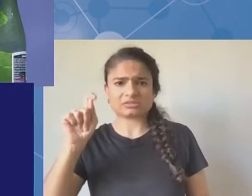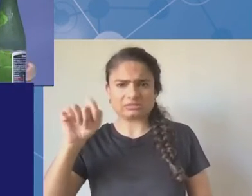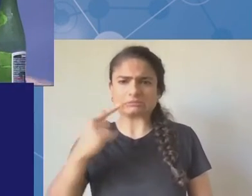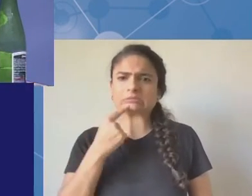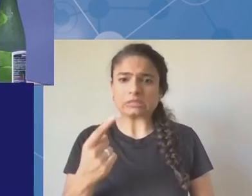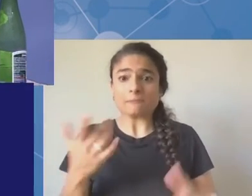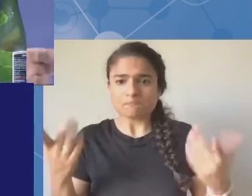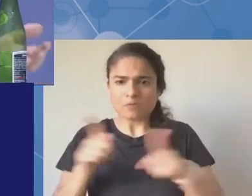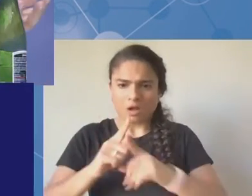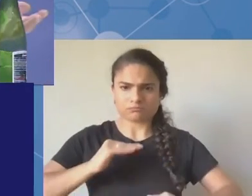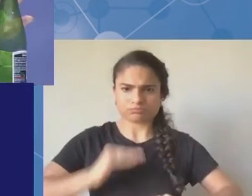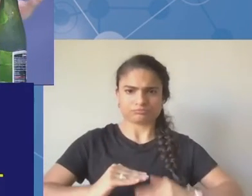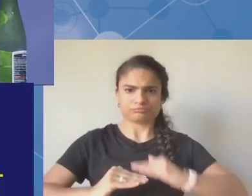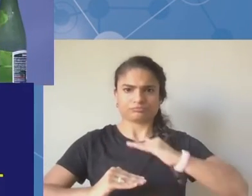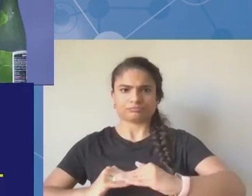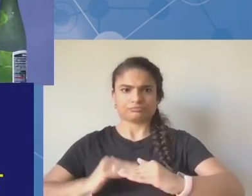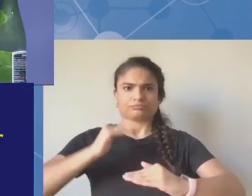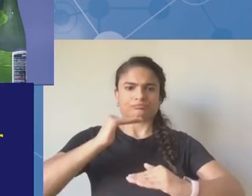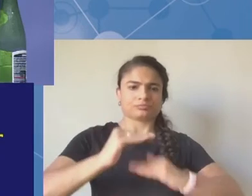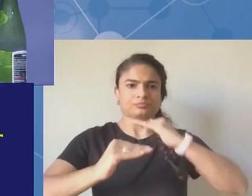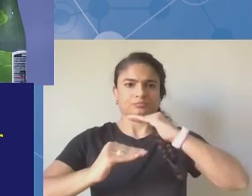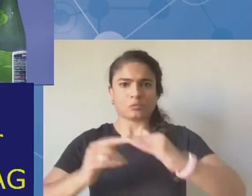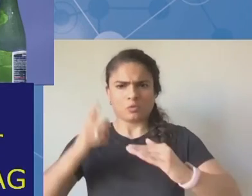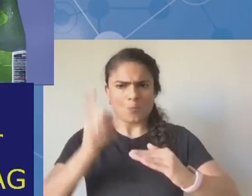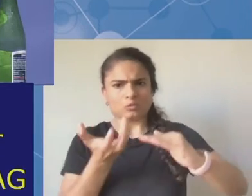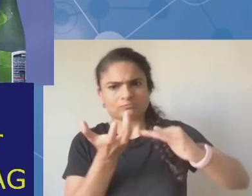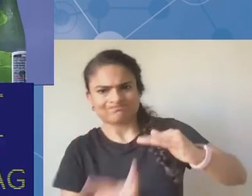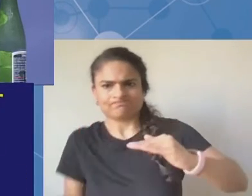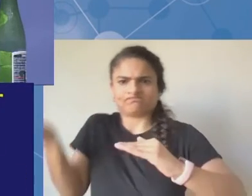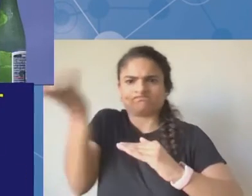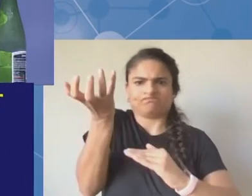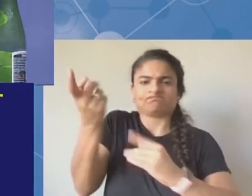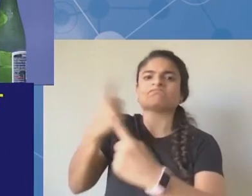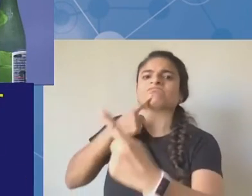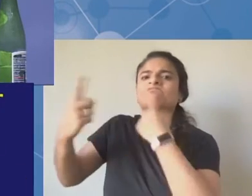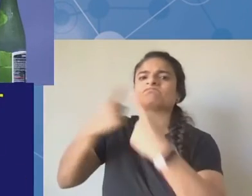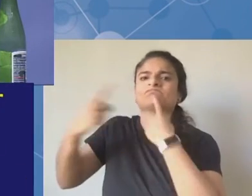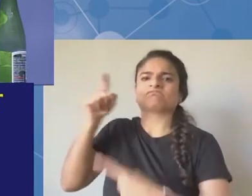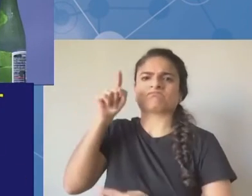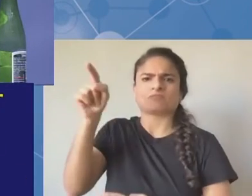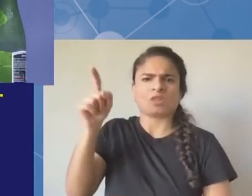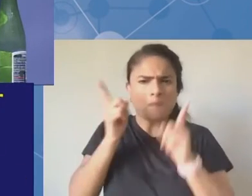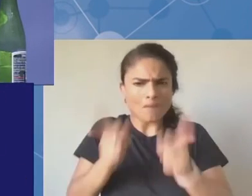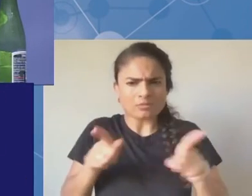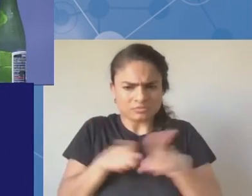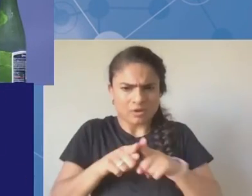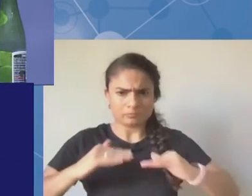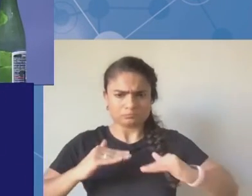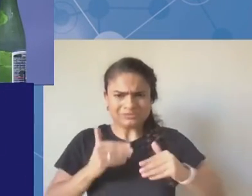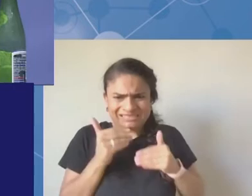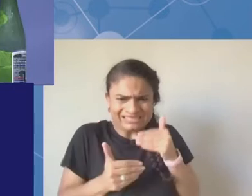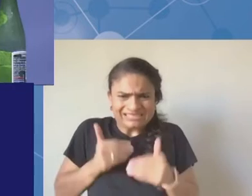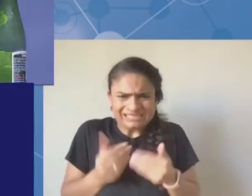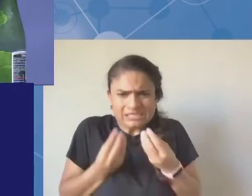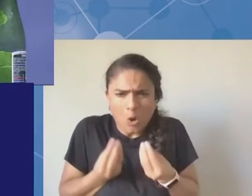Мы говорили, но, по-видимому, эту тему необходимо еще сильнее подчеркивать. И надеюсь, что в будущем году это будет один